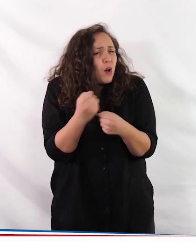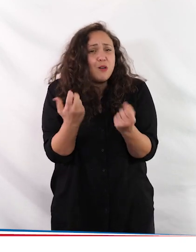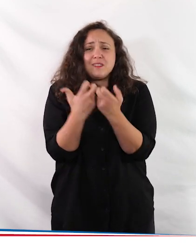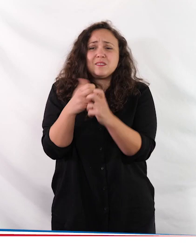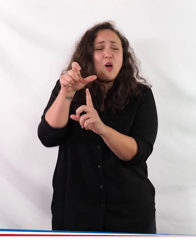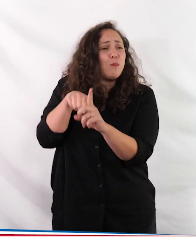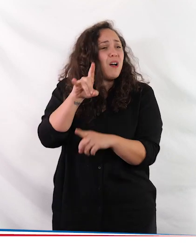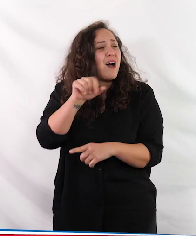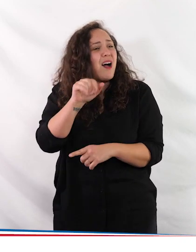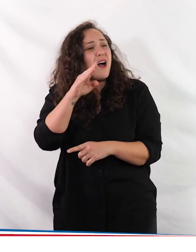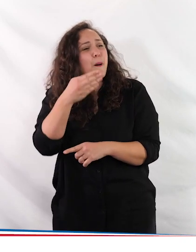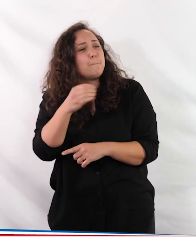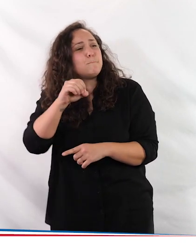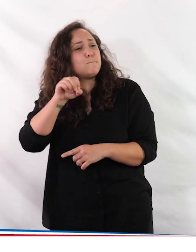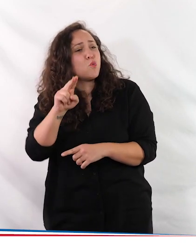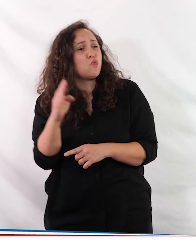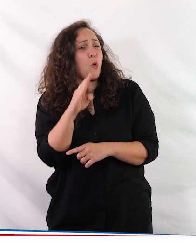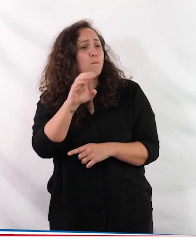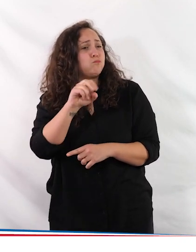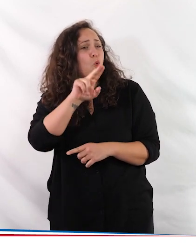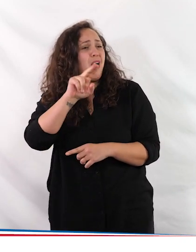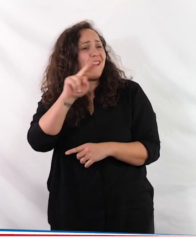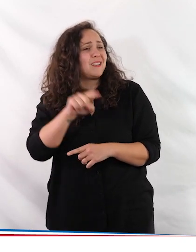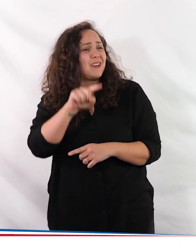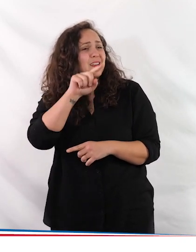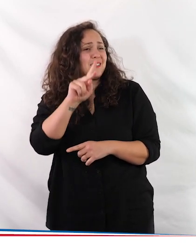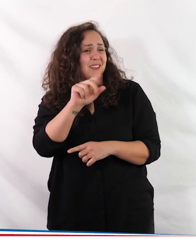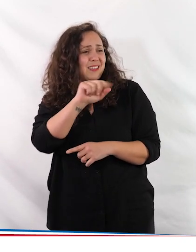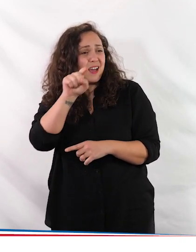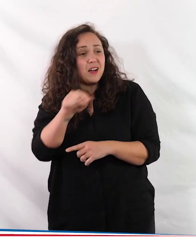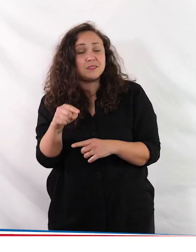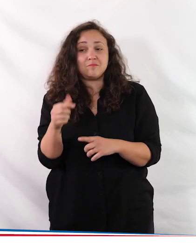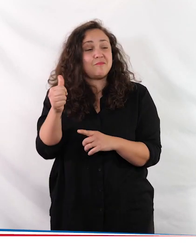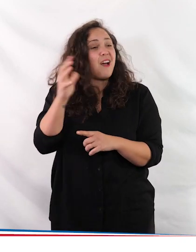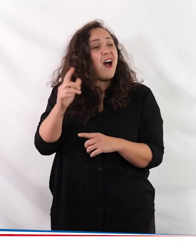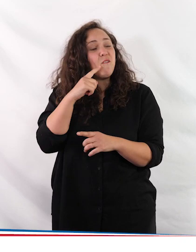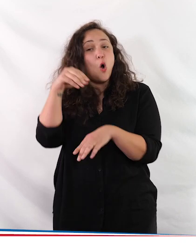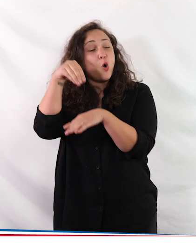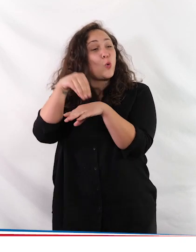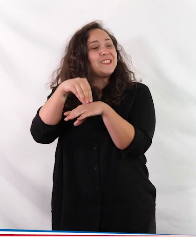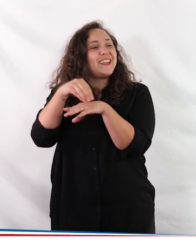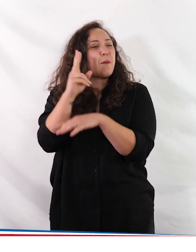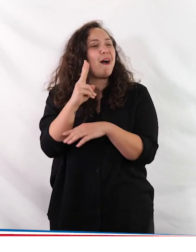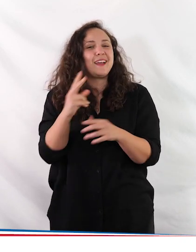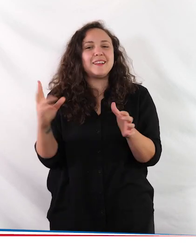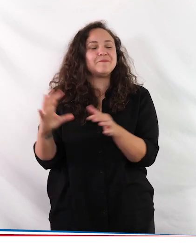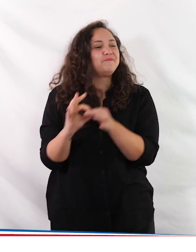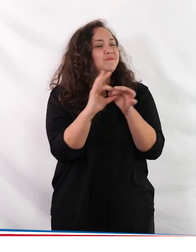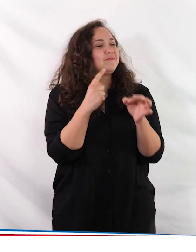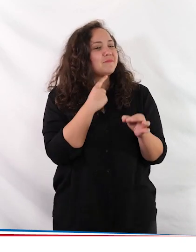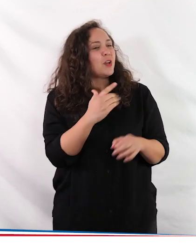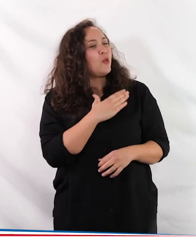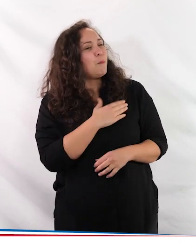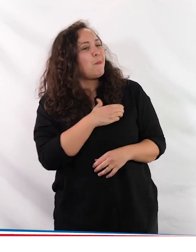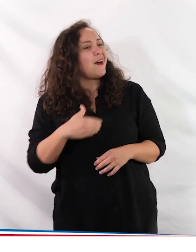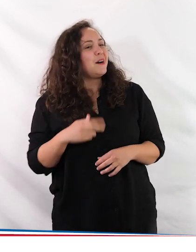été longtemps conseiller à la ville de Paris, de Bertrand Delanoë, qui me disait, tu sais, ferme les yeux et écoute la voix des